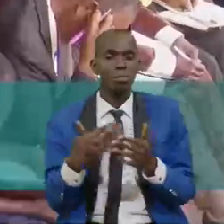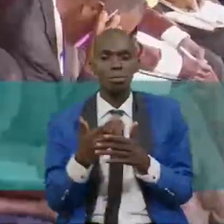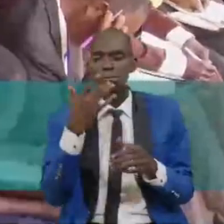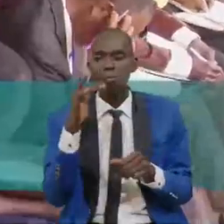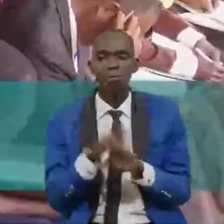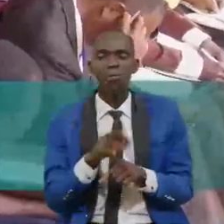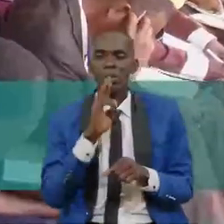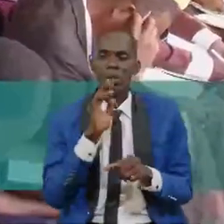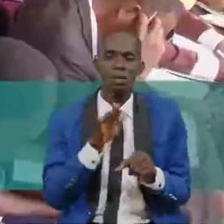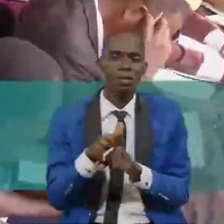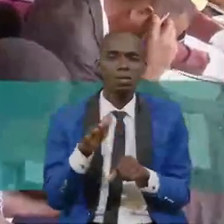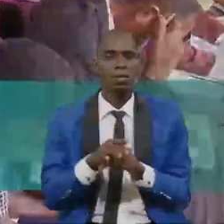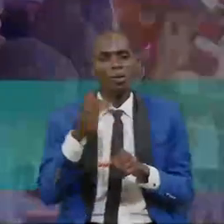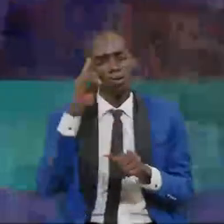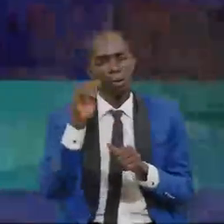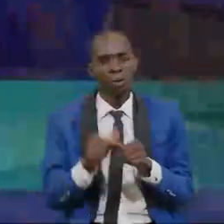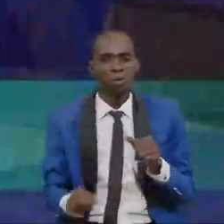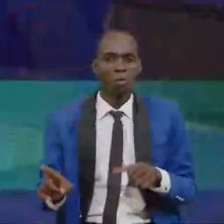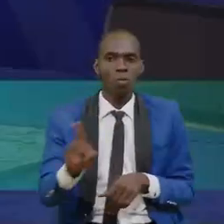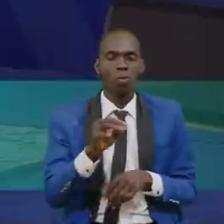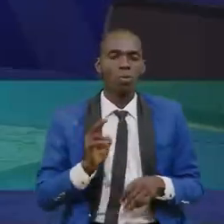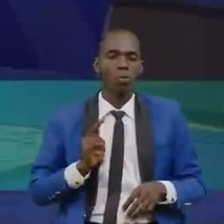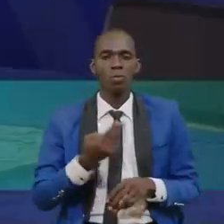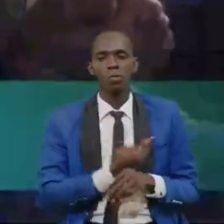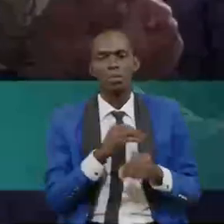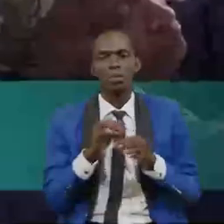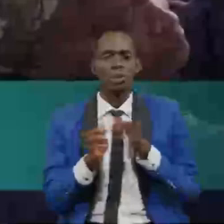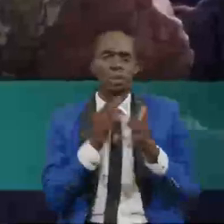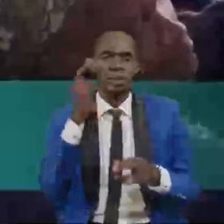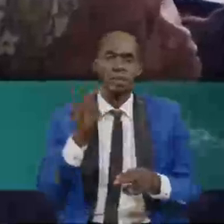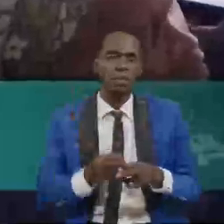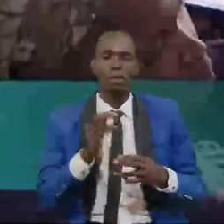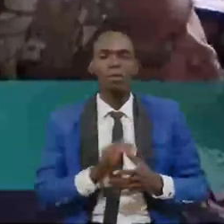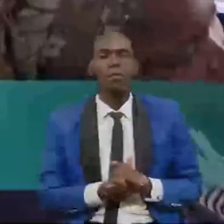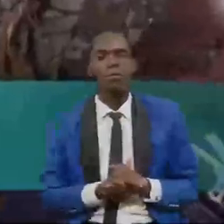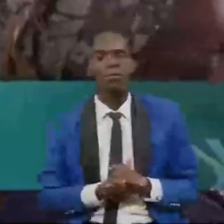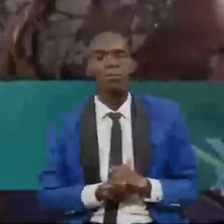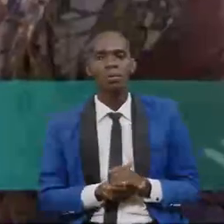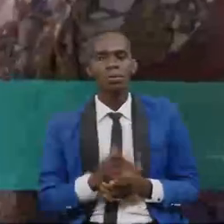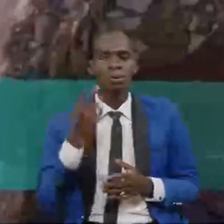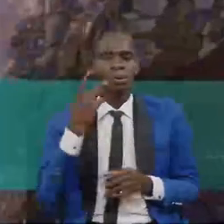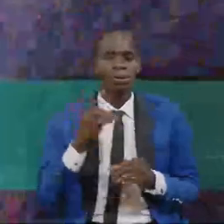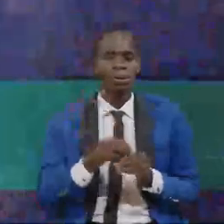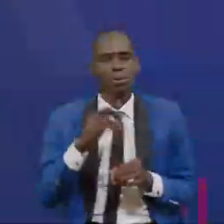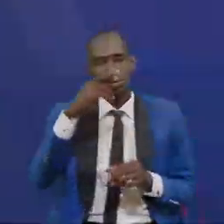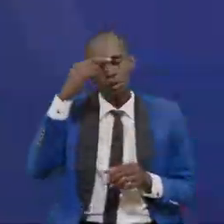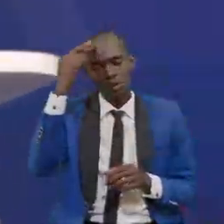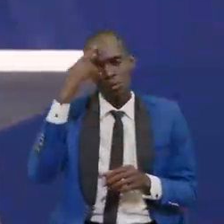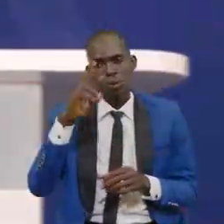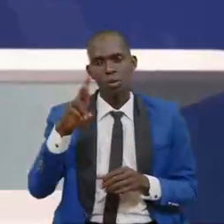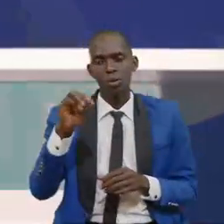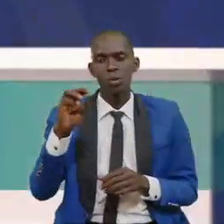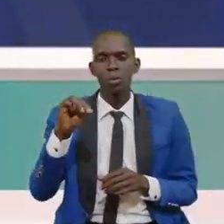promesses sont suffisantes pour chacun de nous au nom de Jésus. Romains chapitre